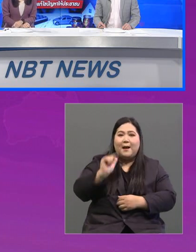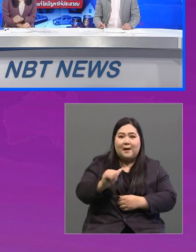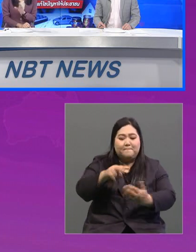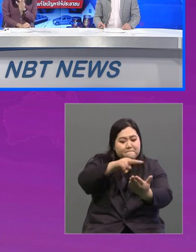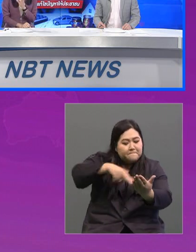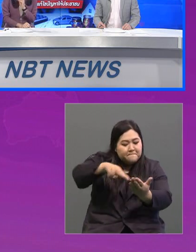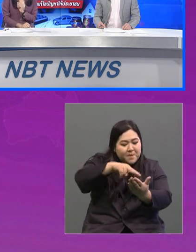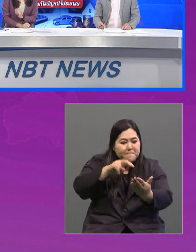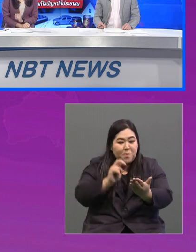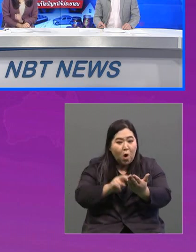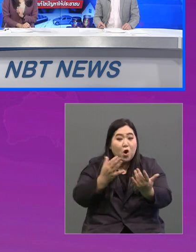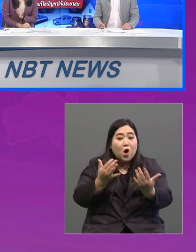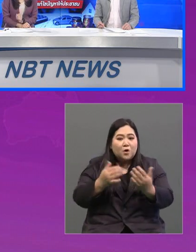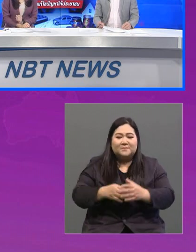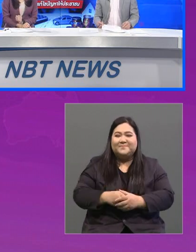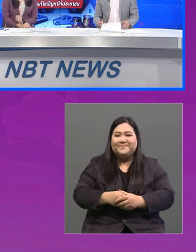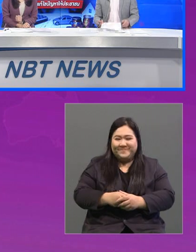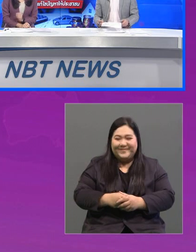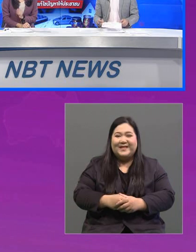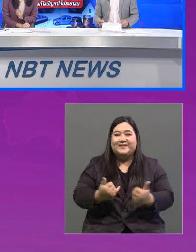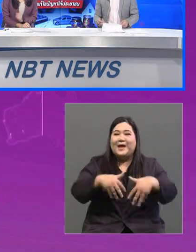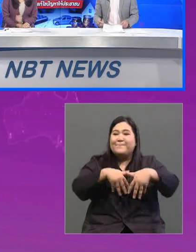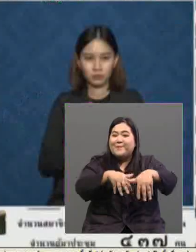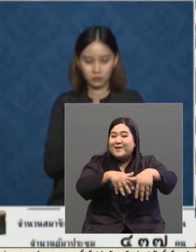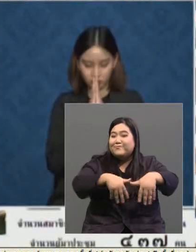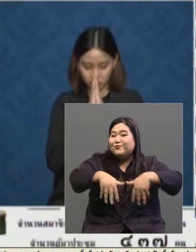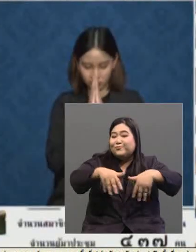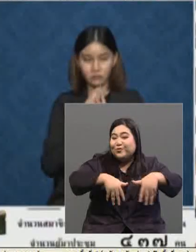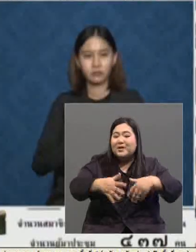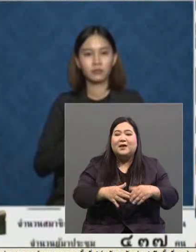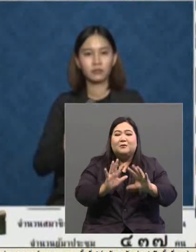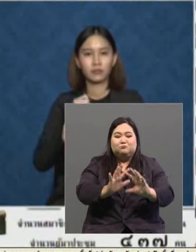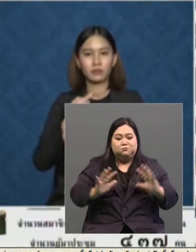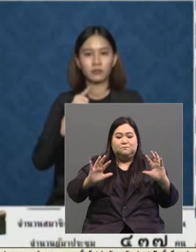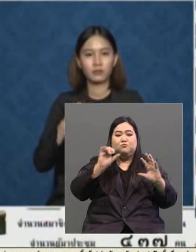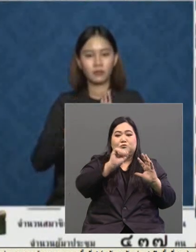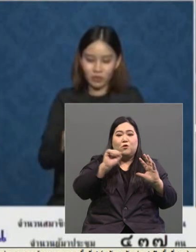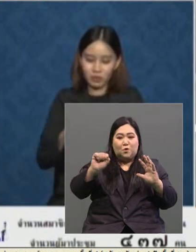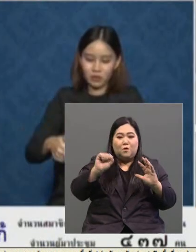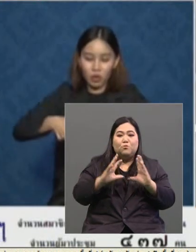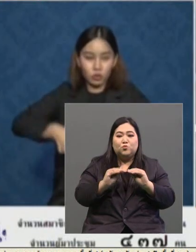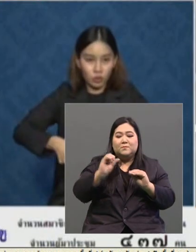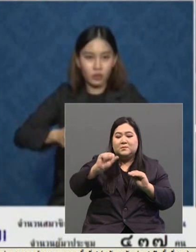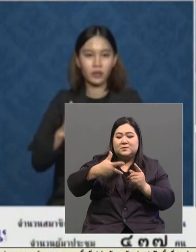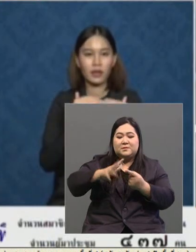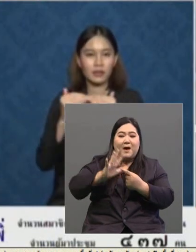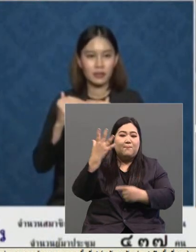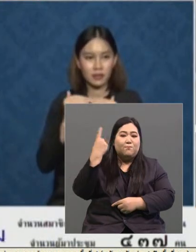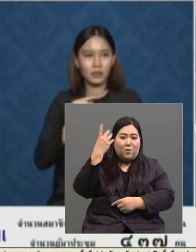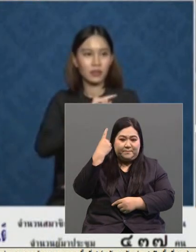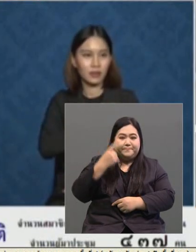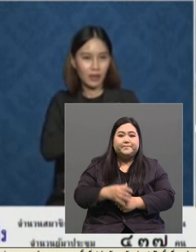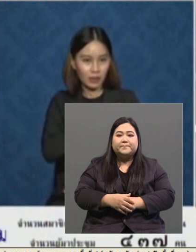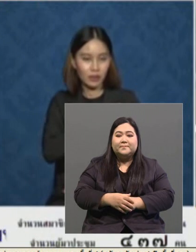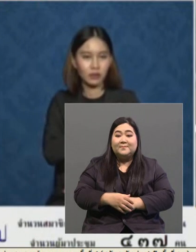นั่นเองแต่ว่าก่อนอื่นพาคุณผู้ชมพาไปดูสีสันบรรยากาศของสสในสภาเมื่อวานนี้กันก่อนเี่นะคะคือเขาบอกว่าเนี่ย